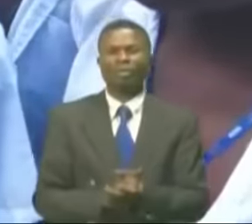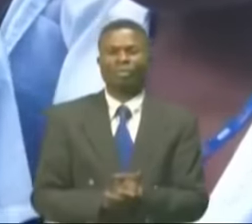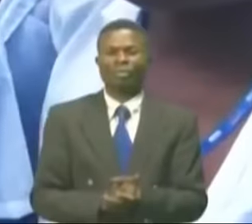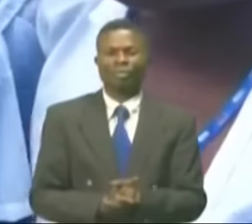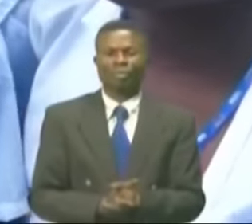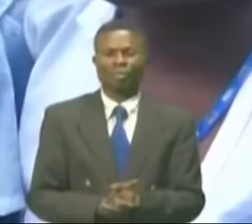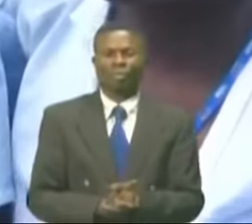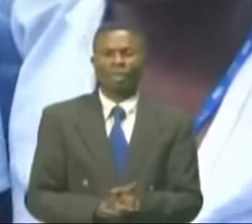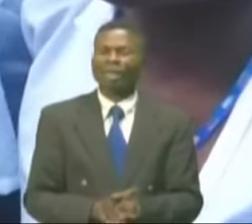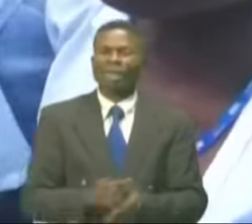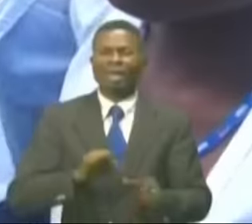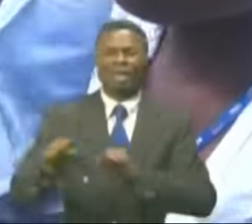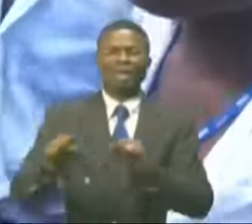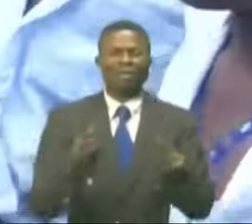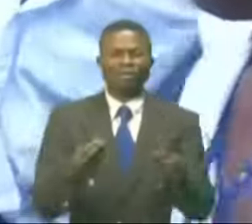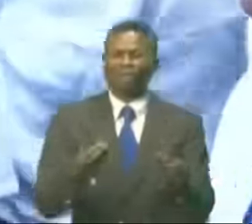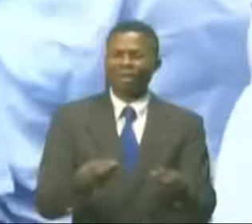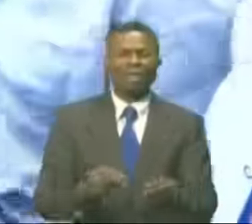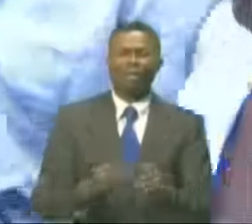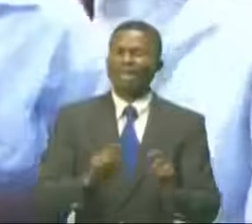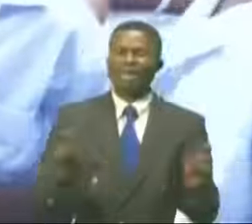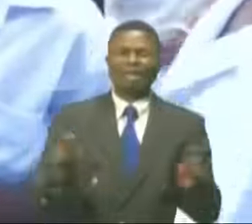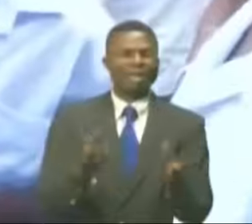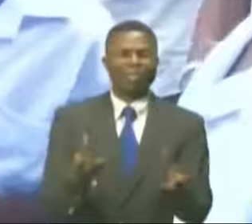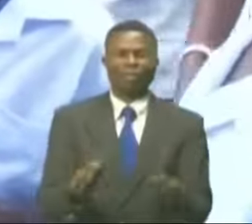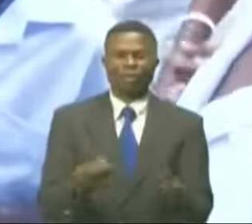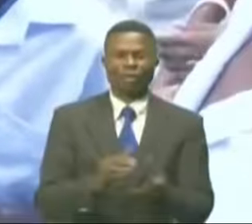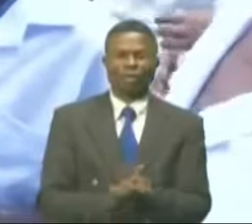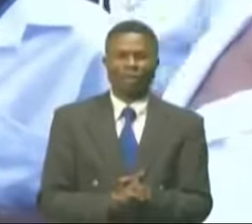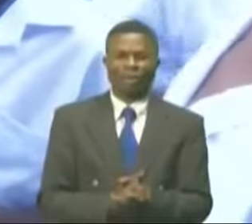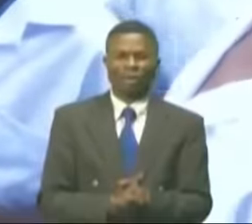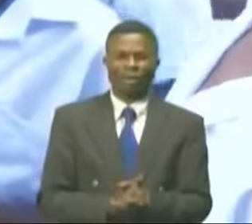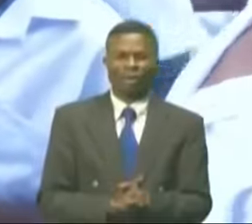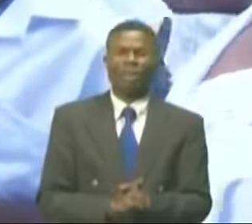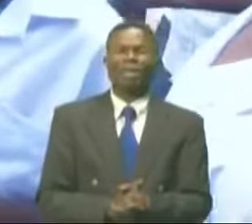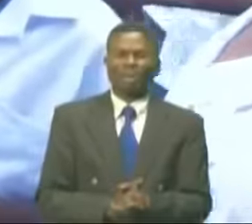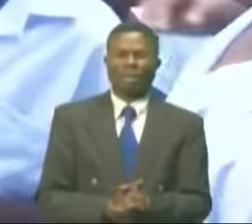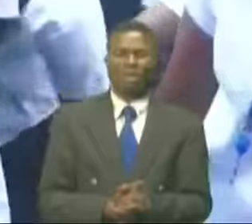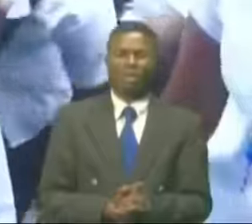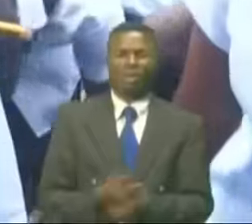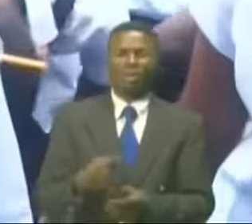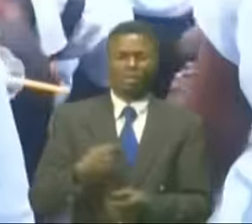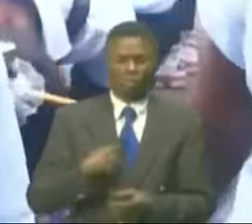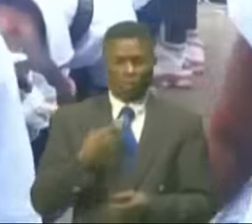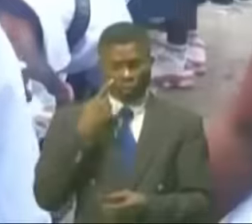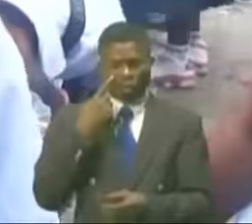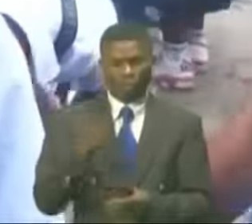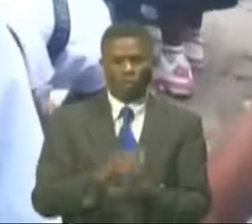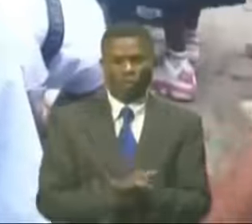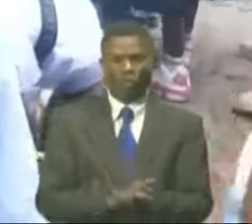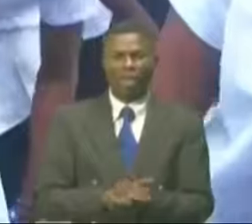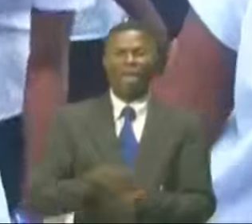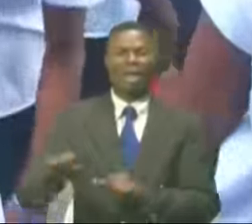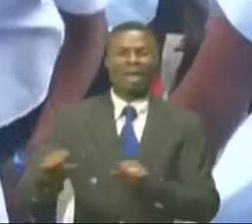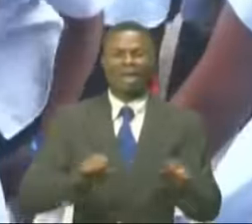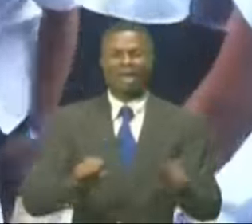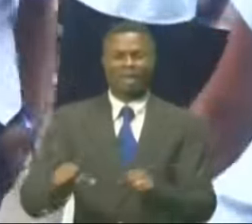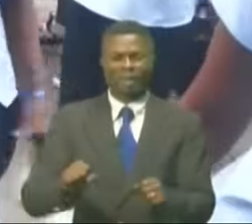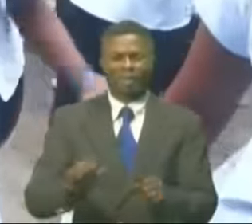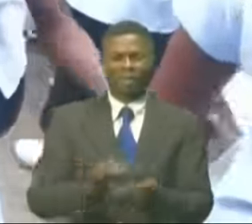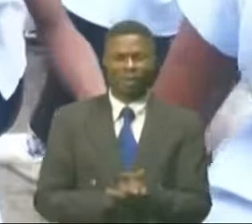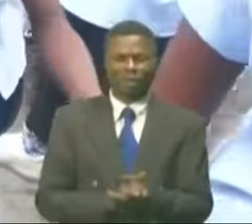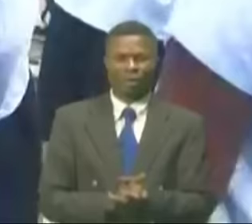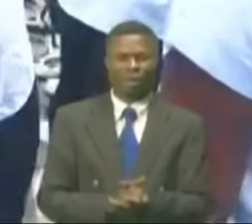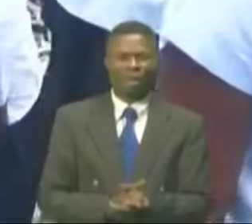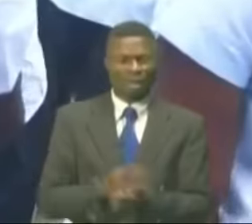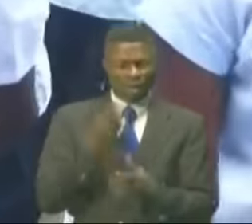aussi facile, très facile. Je suis rassurée que je réussirai. Le premier jour, j'avais peur. J'ai plus